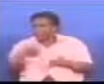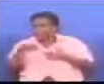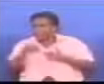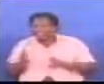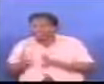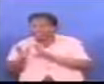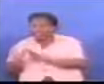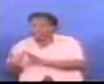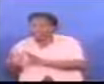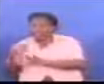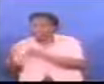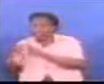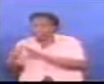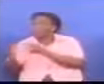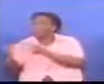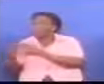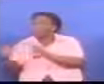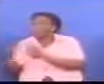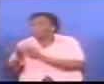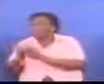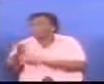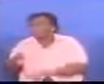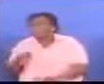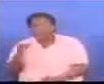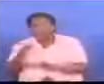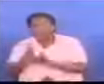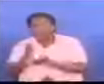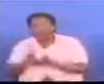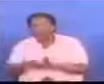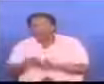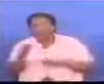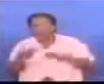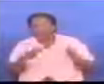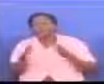Mheshimiwa Waziri, mipango hii inakwenda kuua uchumi wa nchi.